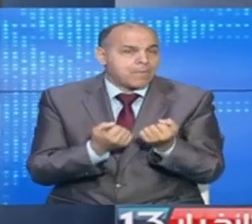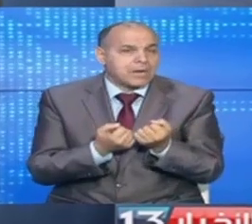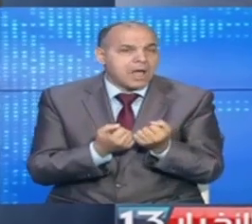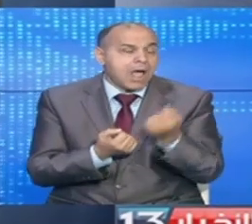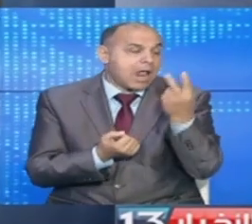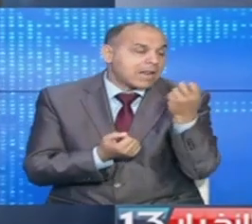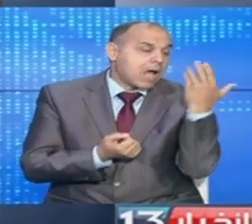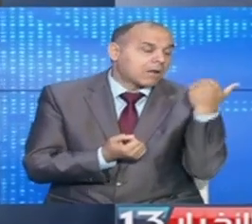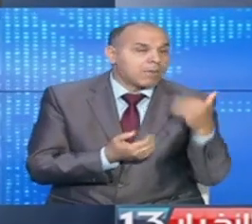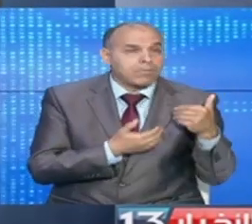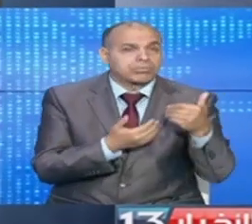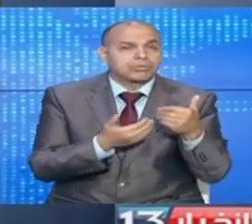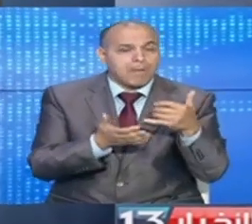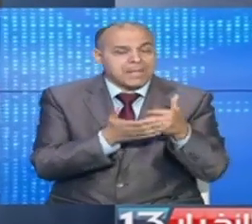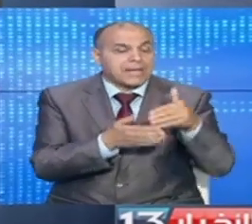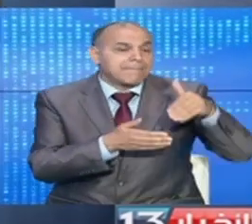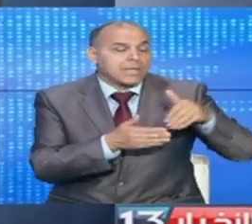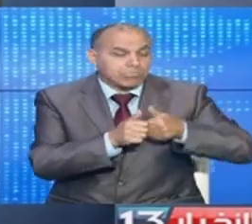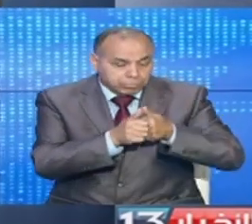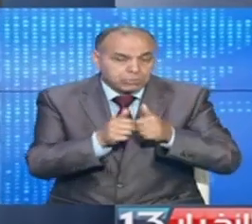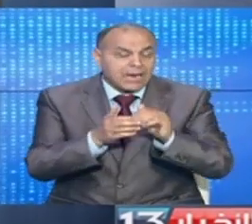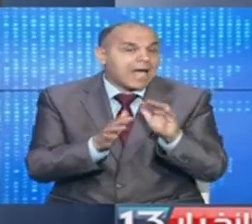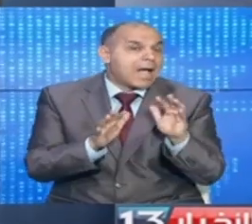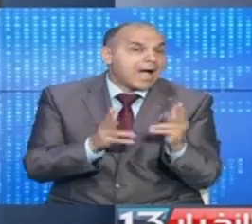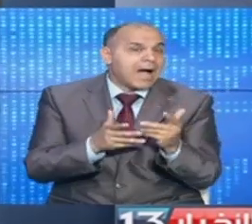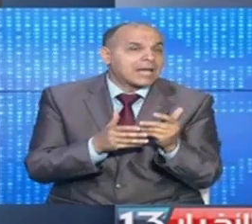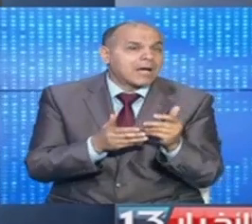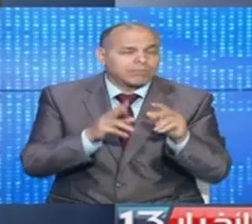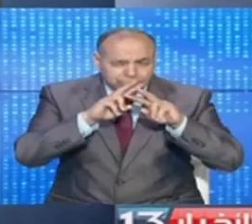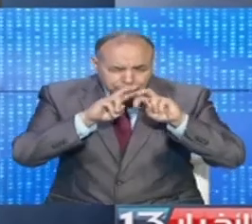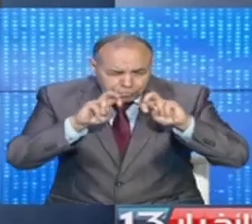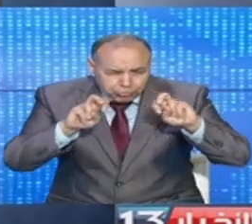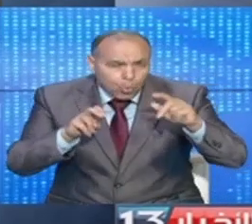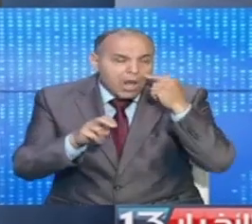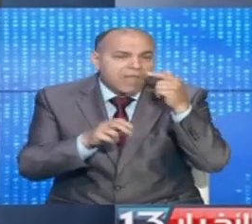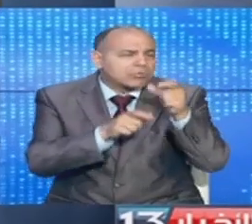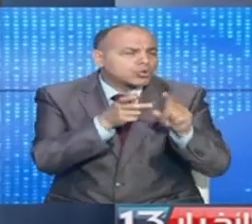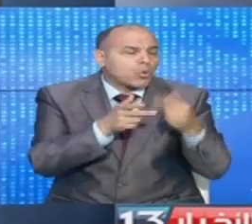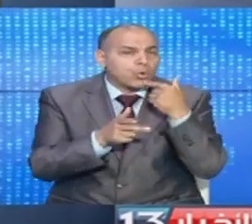واربعين ساعه في حين بالمدلول من اجل مسح شامل لانه